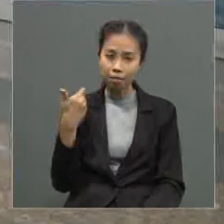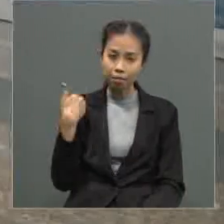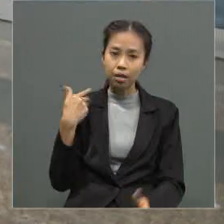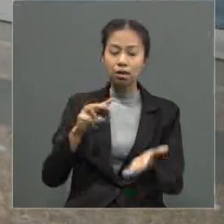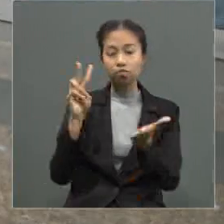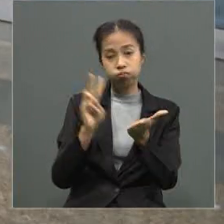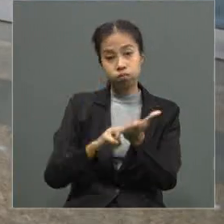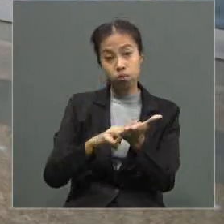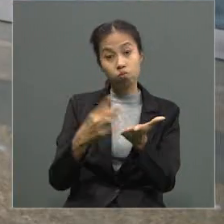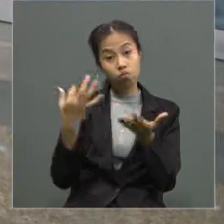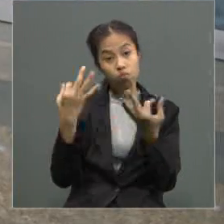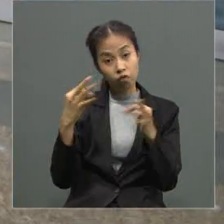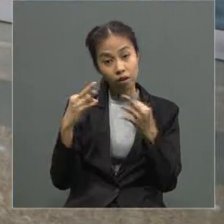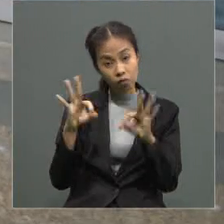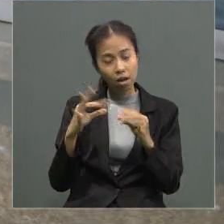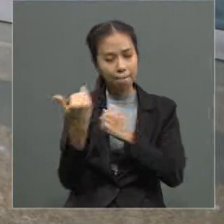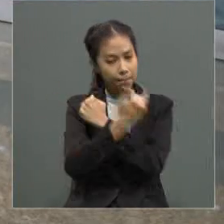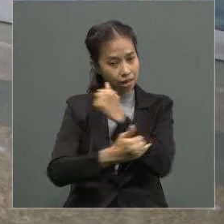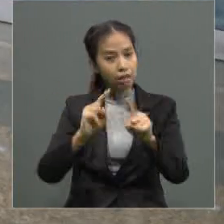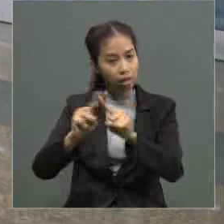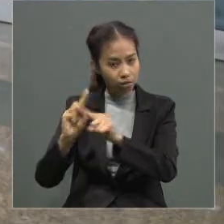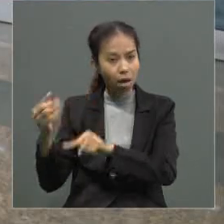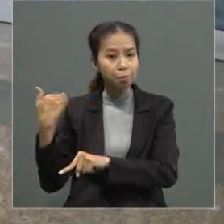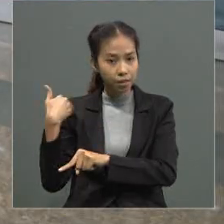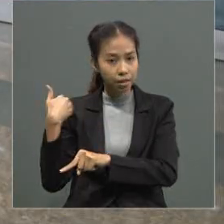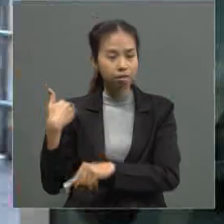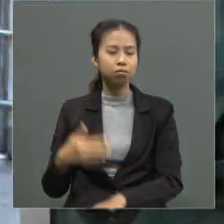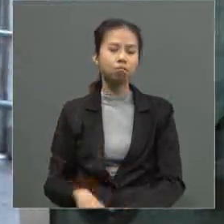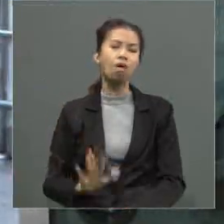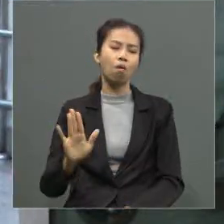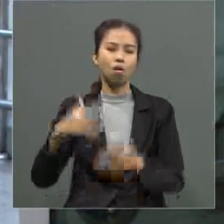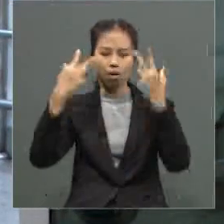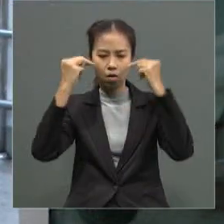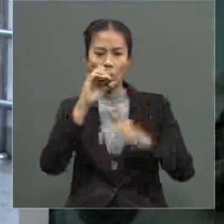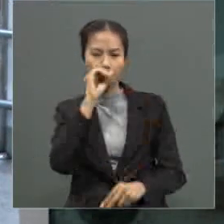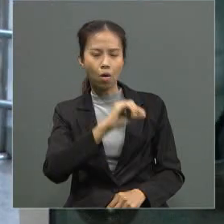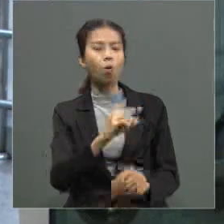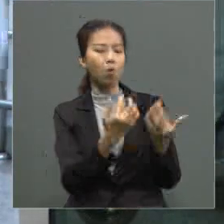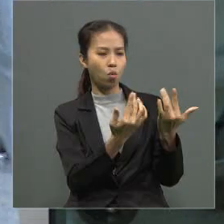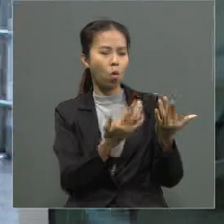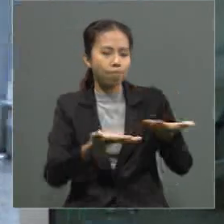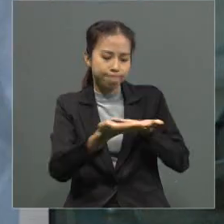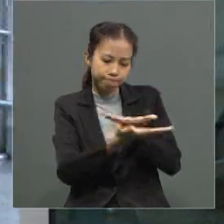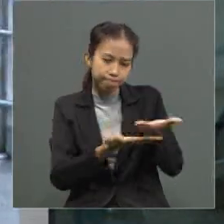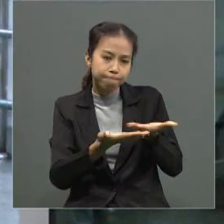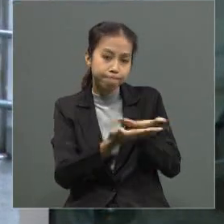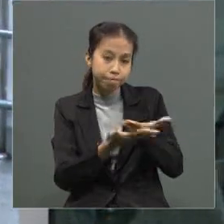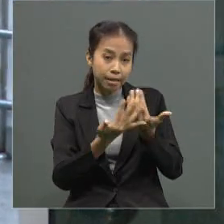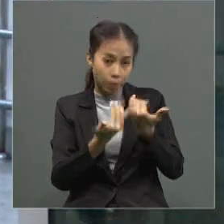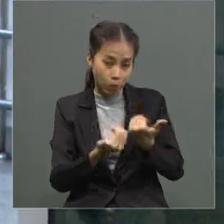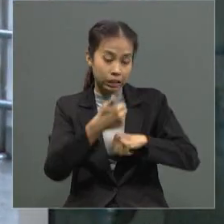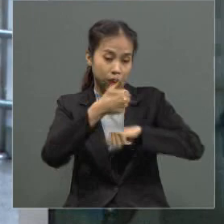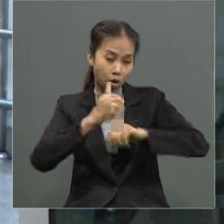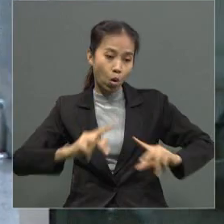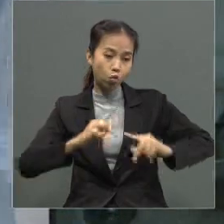วีซ่าในประเทศอื่นๆอีกหรือไม่ท่านนายกบอกว่าตอนนี้ก็อยู่ในระหว่างการพิจารณาค่ะให้ทางกระทรวงการต่างประเทศดูเรื่องของความเหมาะ